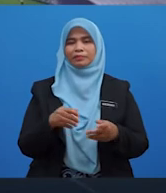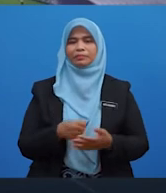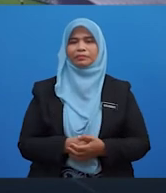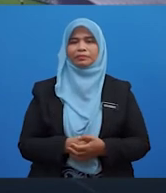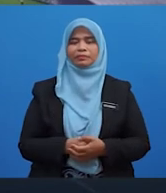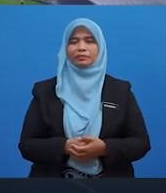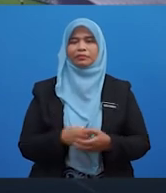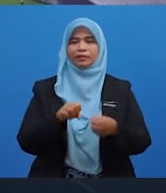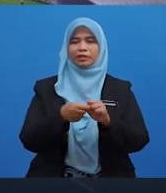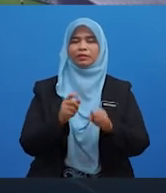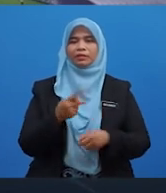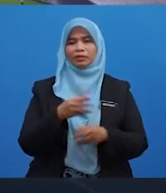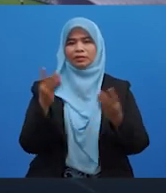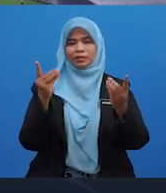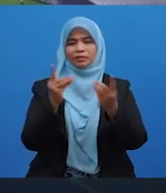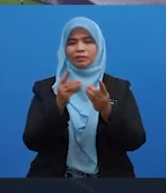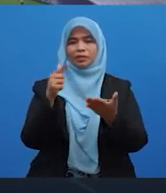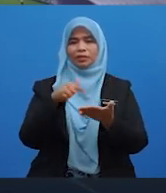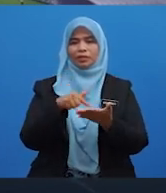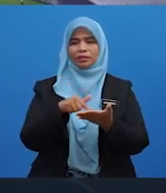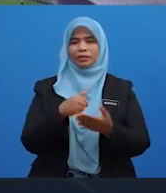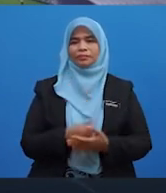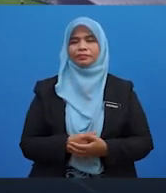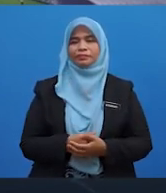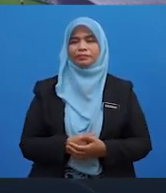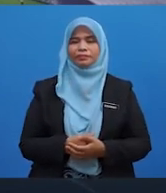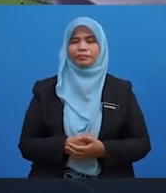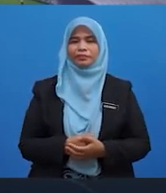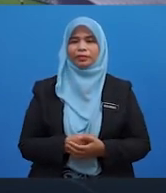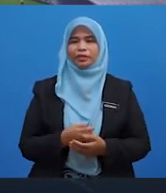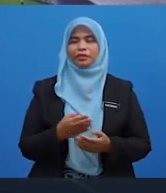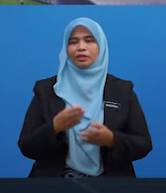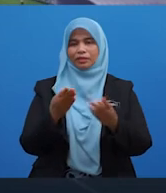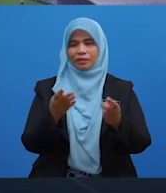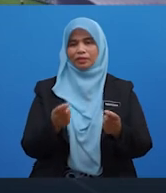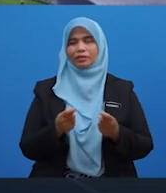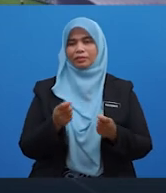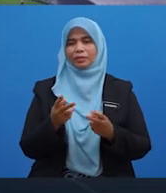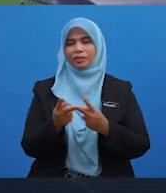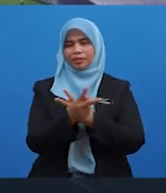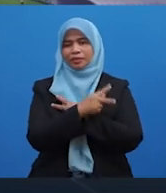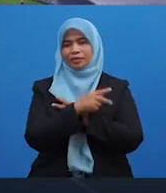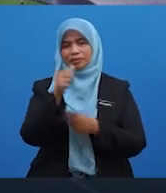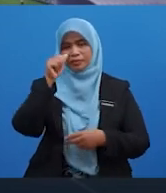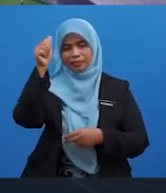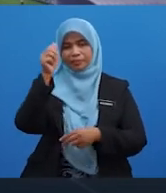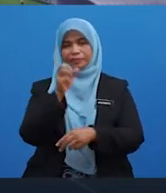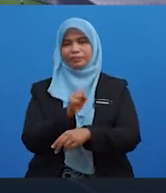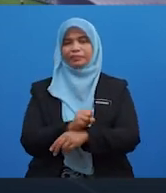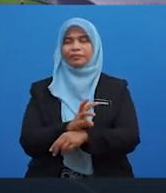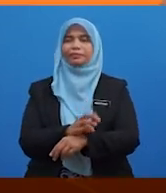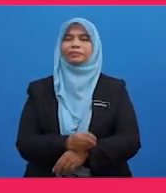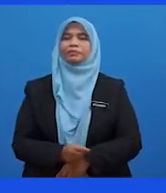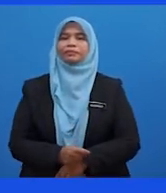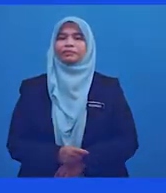kehidupan. Semoga kita berjumpa lagi di episod seterusnya. Sekian, terima kasih. Assalamualaikum.